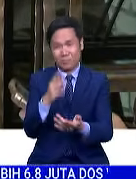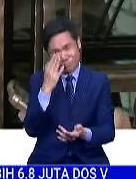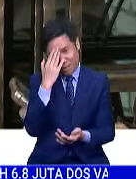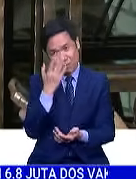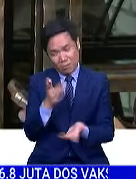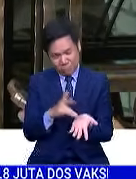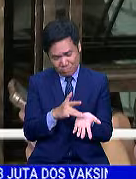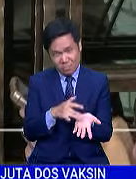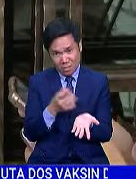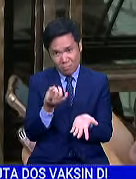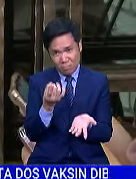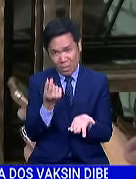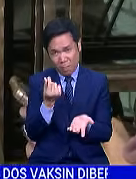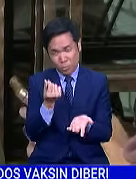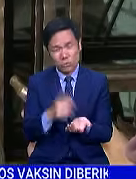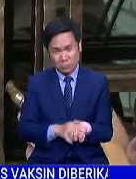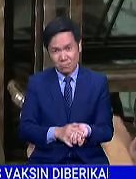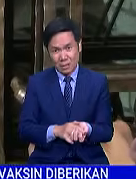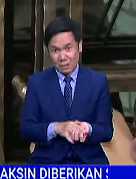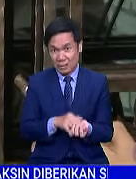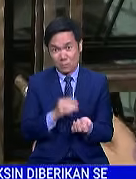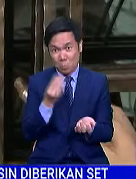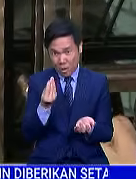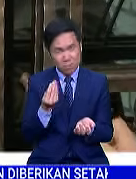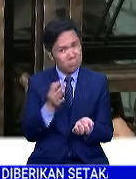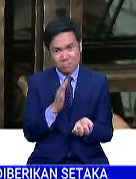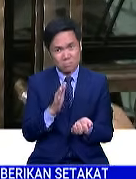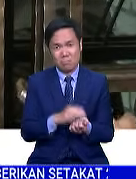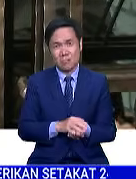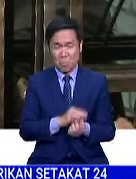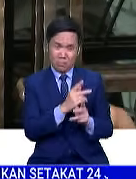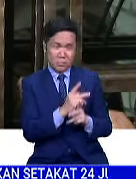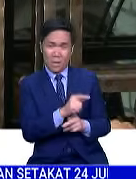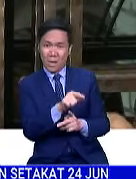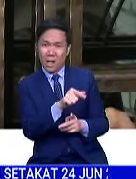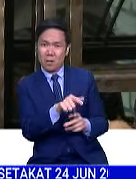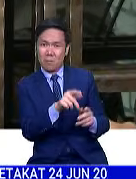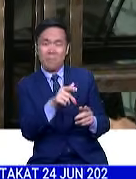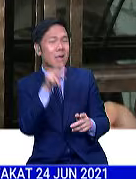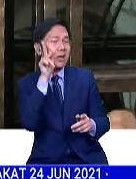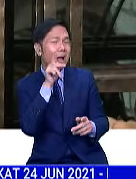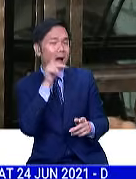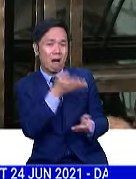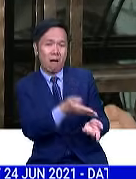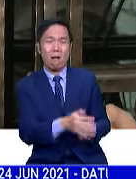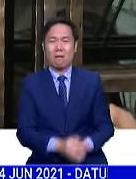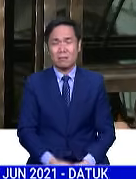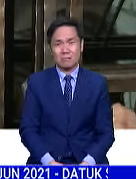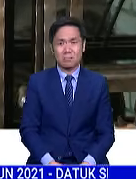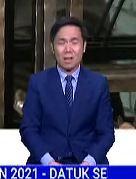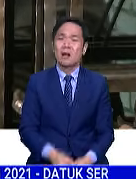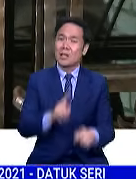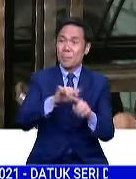bukannya apa sikit kan nak jaga, nak rawat kakak macam ni. Tapi